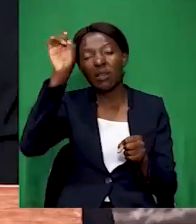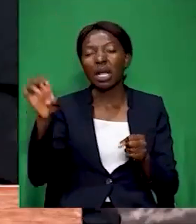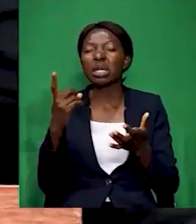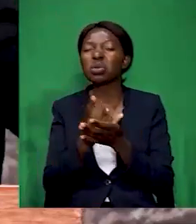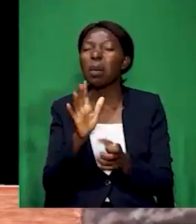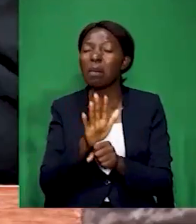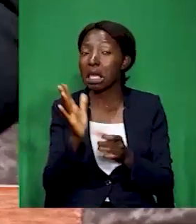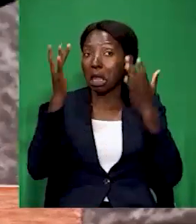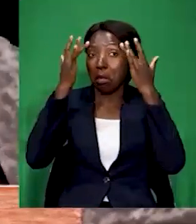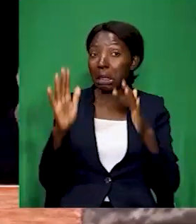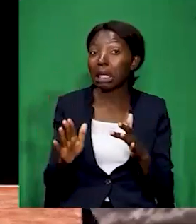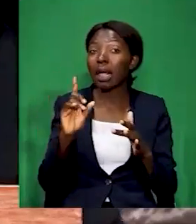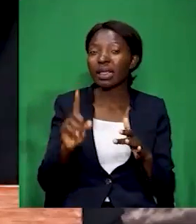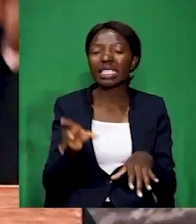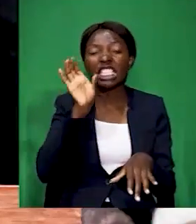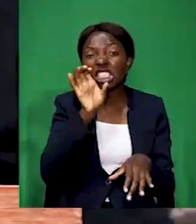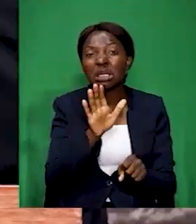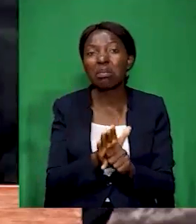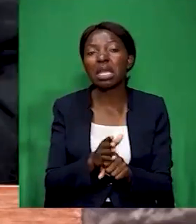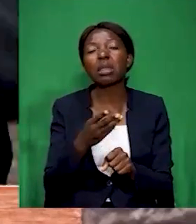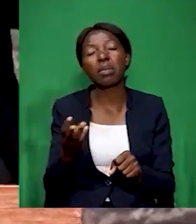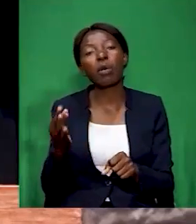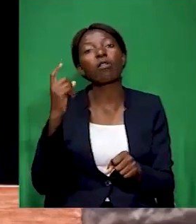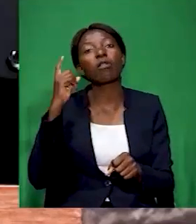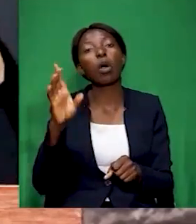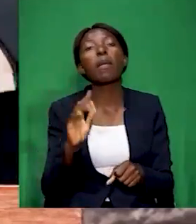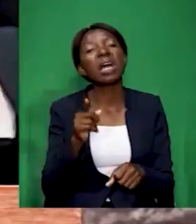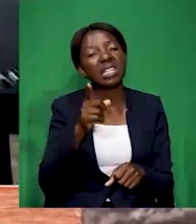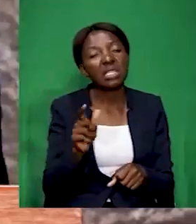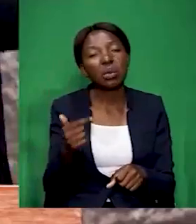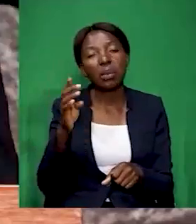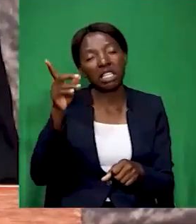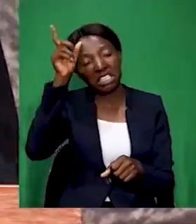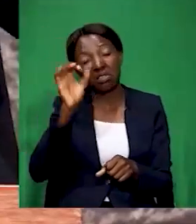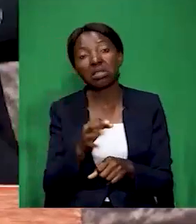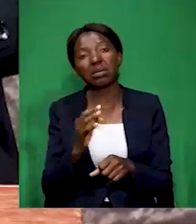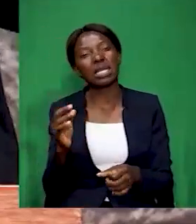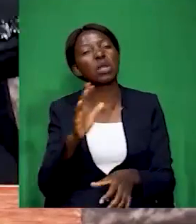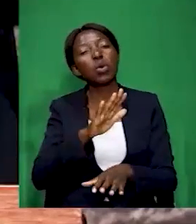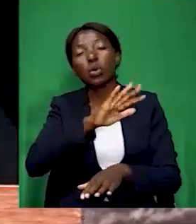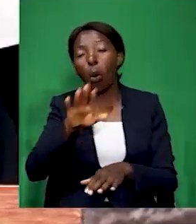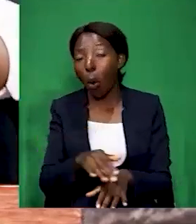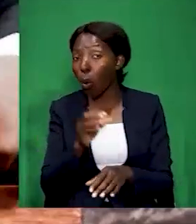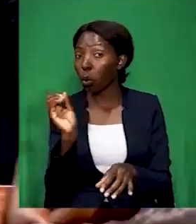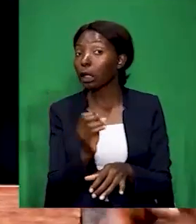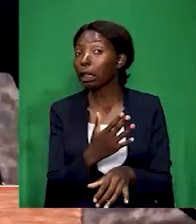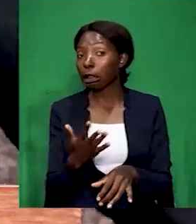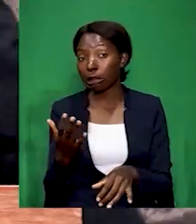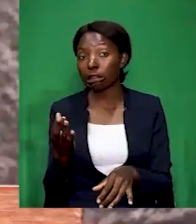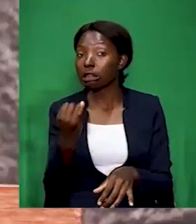minana yekuedza kuti anyengere vanhu vaMwari. Asi usiri mweya waMwari, haisi minana yose iri kuitwa nemweya